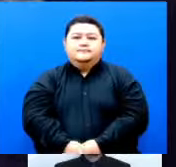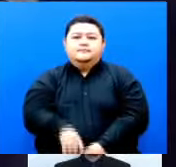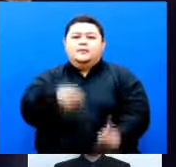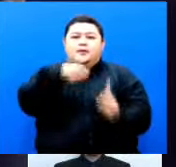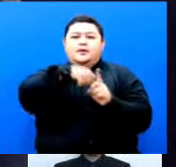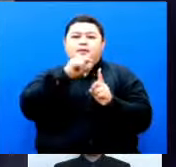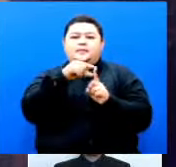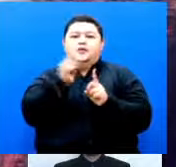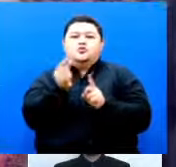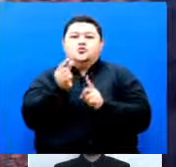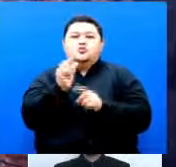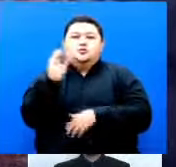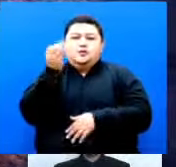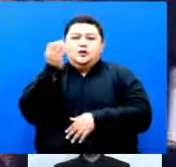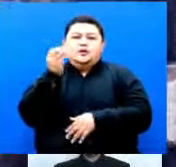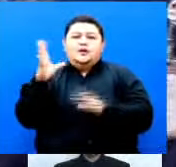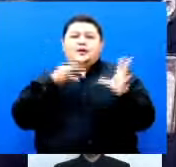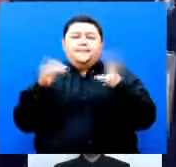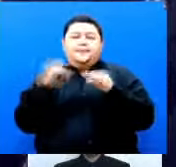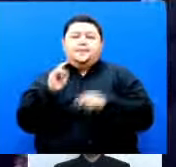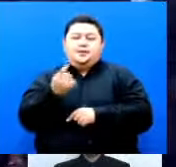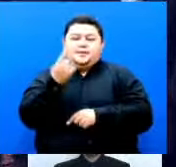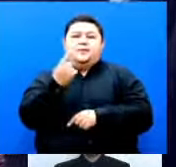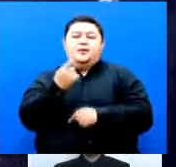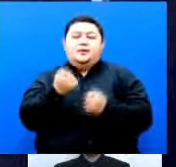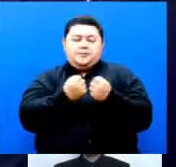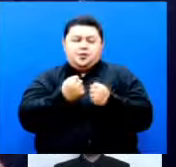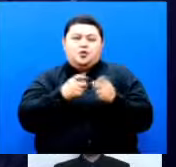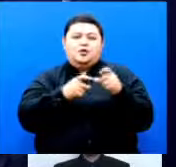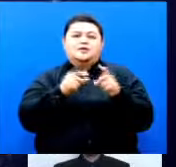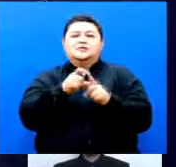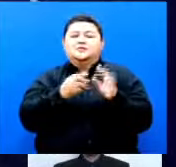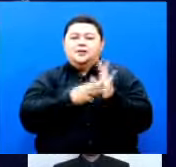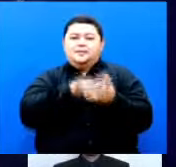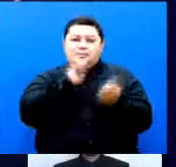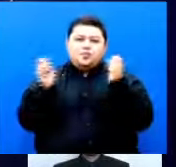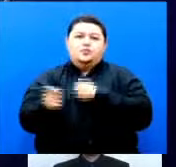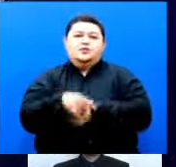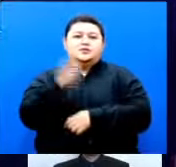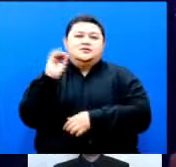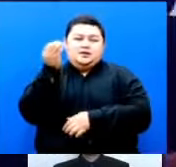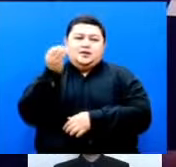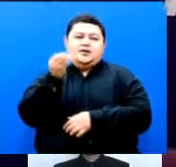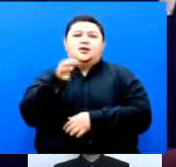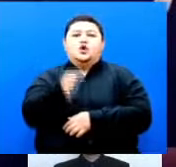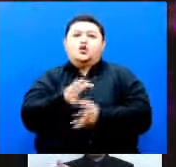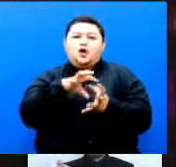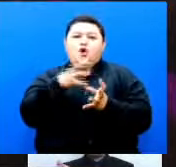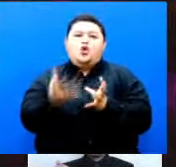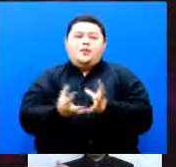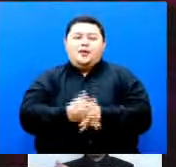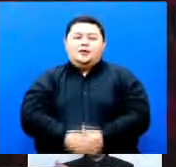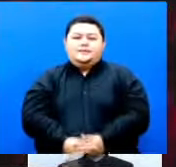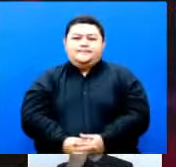terlibat. KomisiPemilihanUmumJakartamenyelenggarakan debatperdanadengantema penguatansumberdayamanusiadan transformasiJakartamenjadikotaglobal .